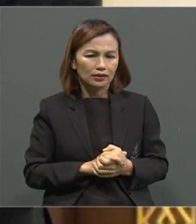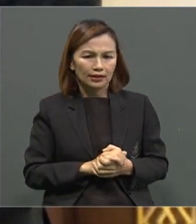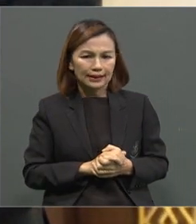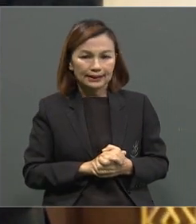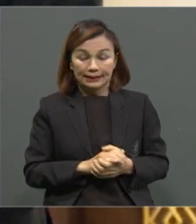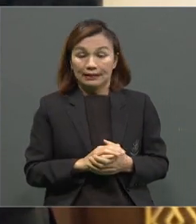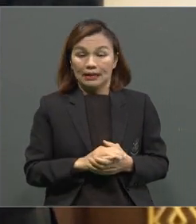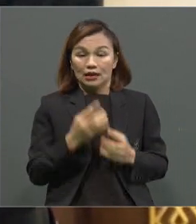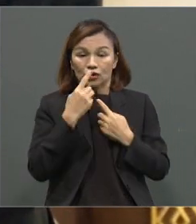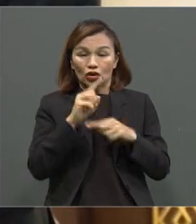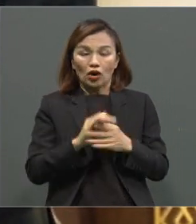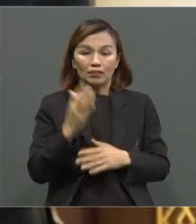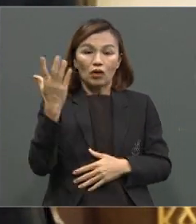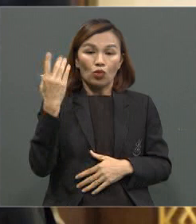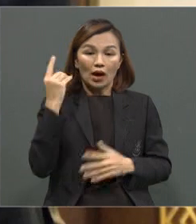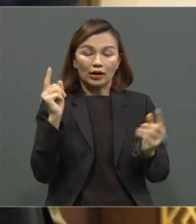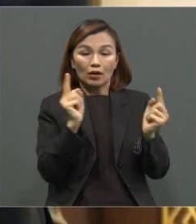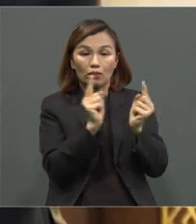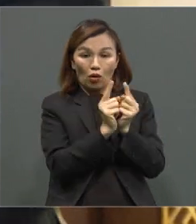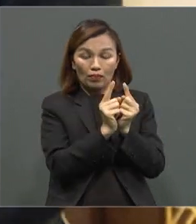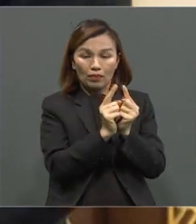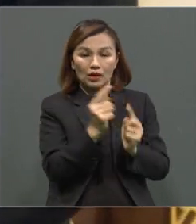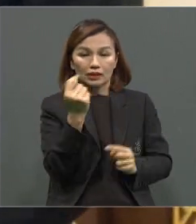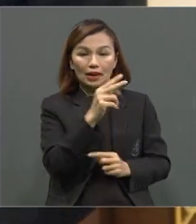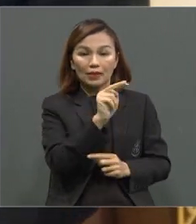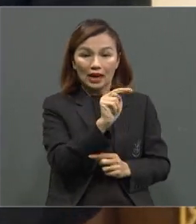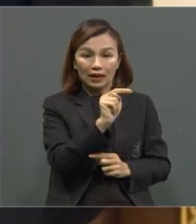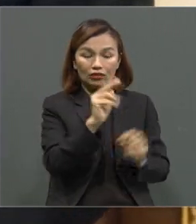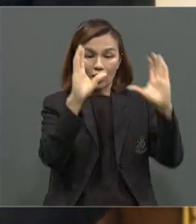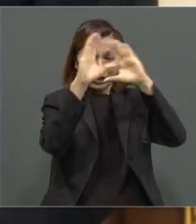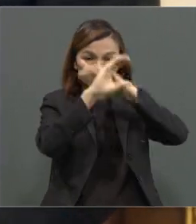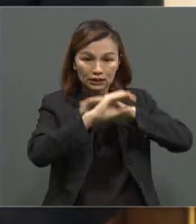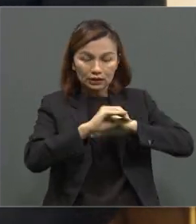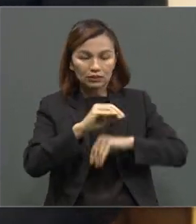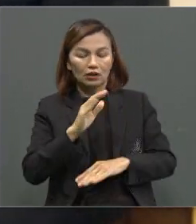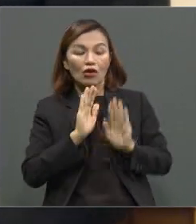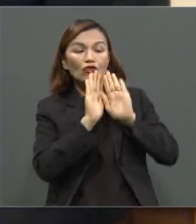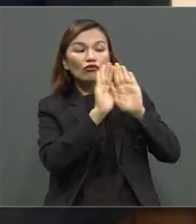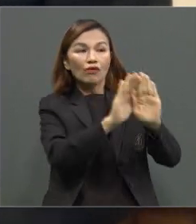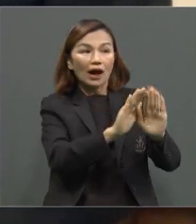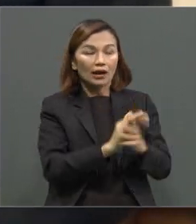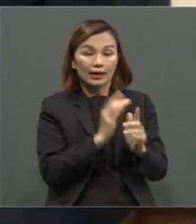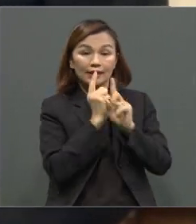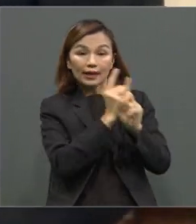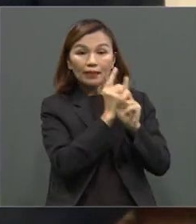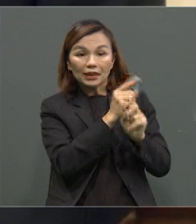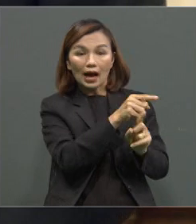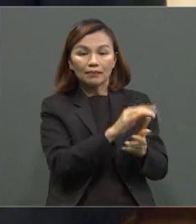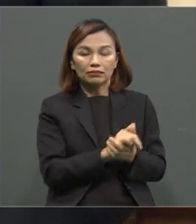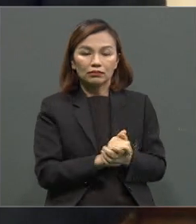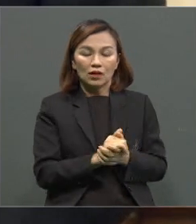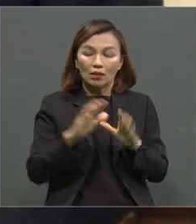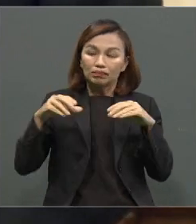ไม่ครับเมื่อวานนี้พอดีได้เจอคุณธรรมนัสในงานตอนกลางคืนก็เลยก็สั่งกำชับไปว่าให้ดำเนินตามกฎหมายถ้าท่านก็รับปากว่าท่